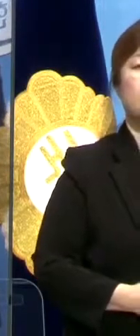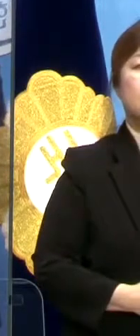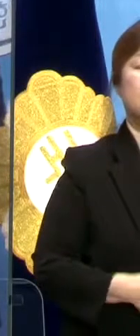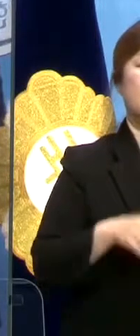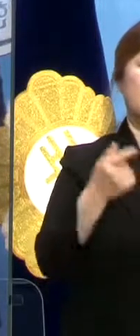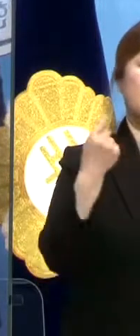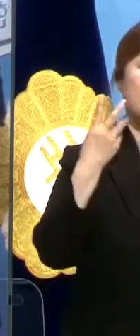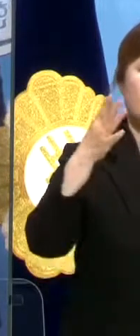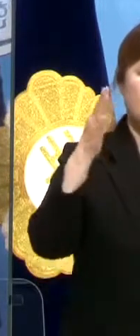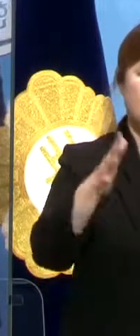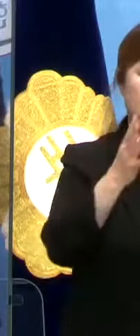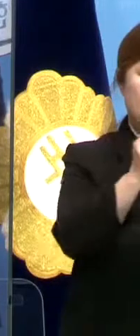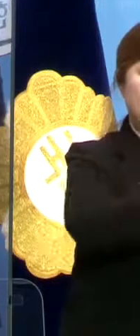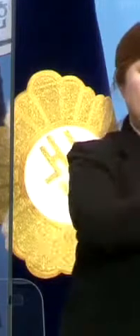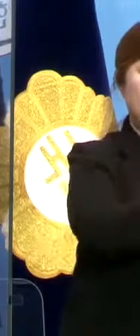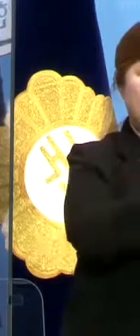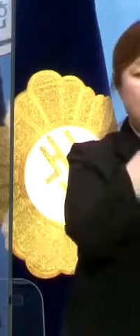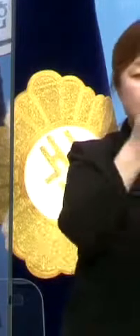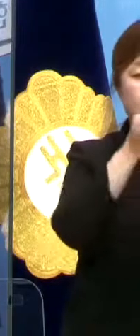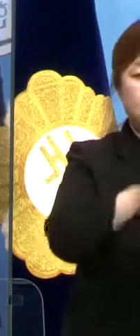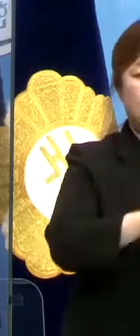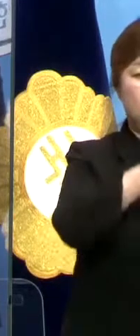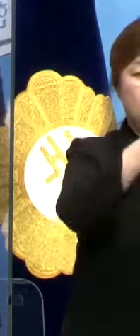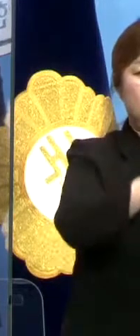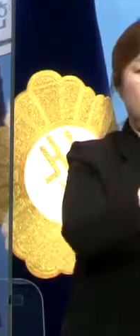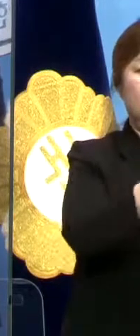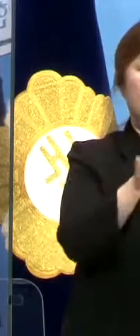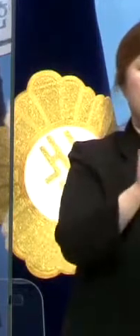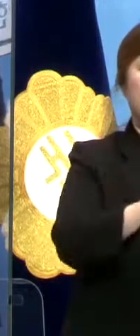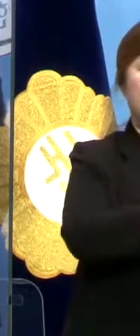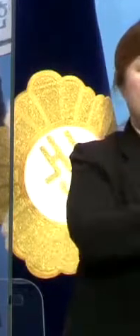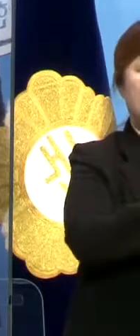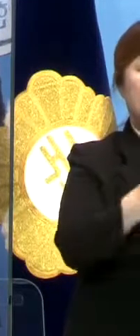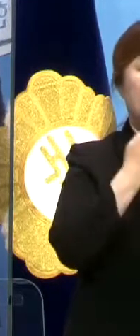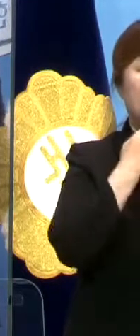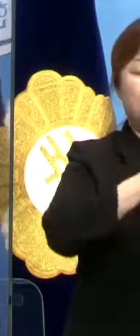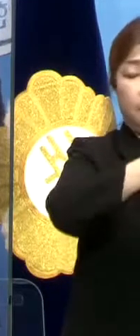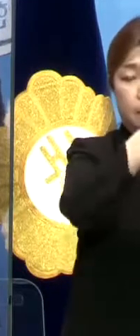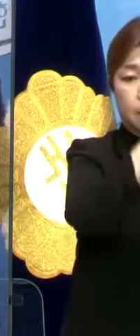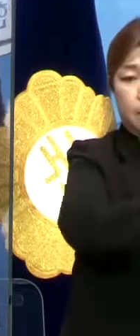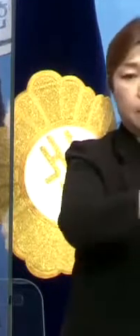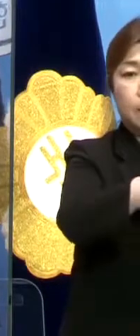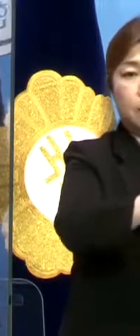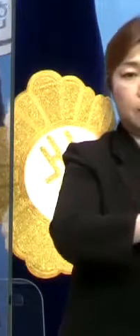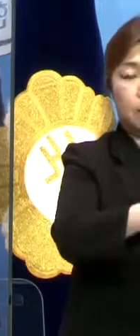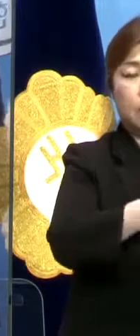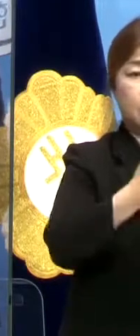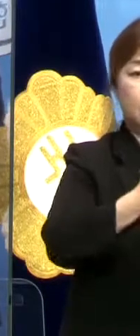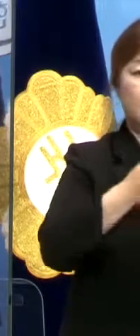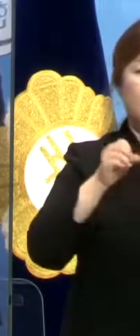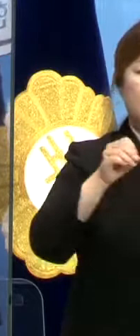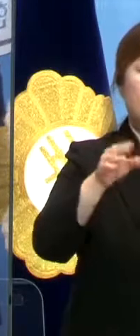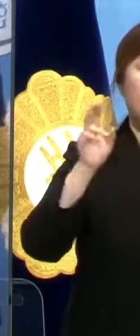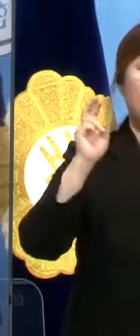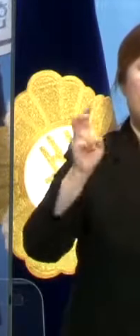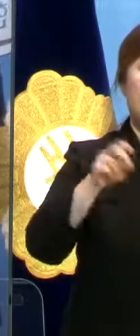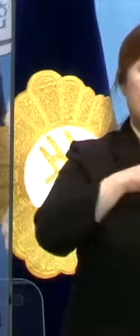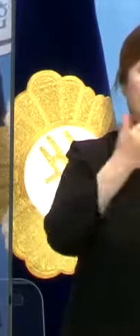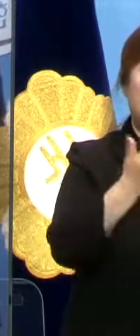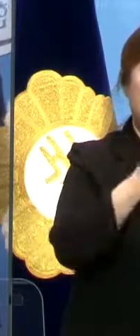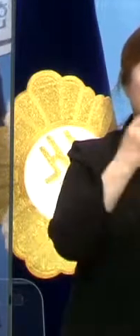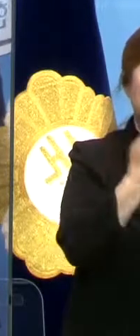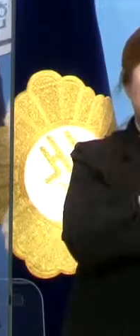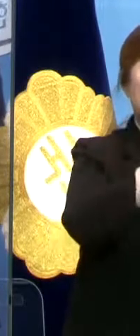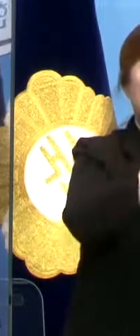그동안 많은 변화가 있었지만 은 쿠팡 많은 절대로 변하지 않았습니다 다른 태 표 회사들은 모두 자기 나름의